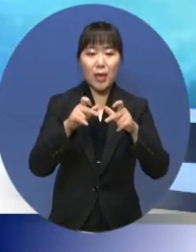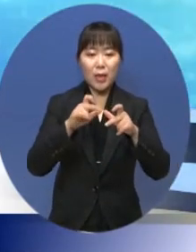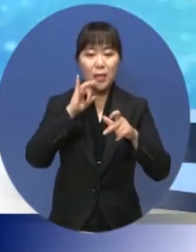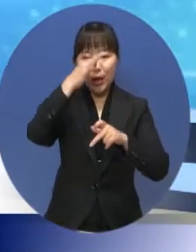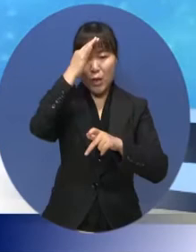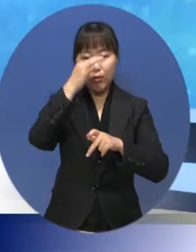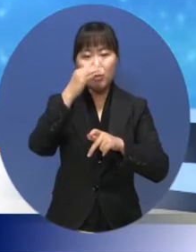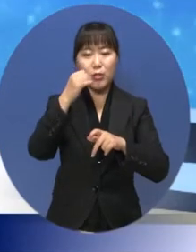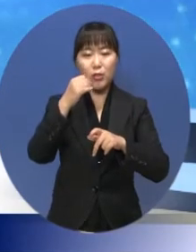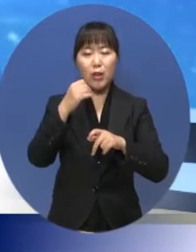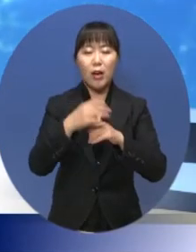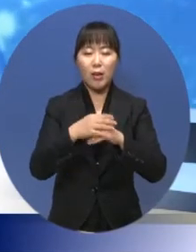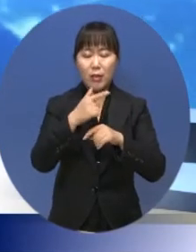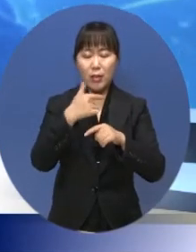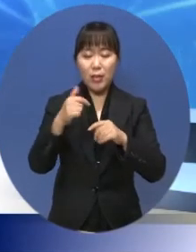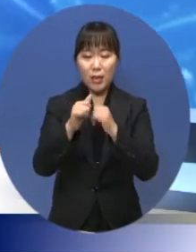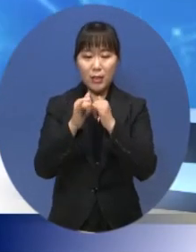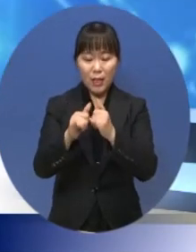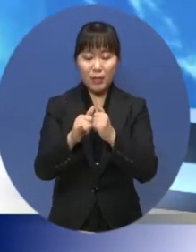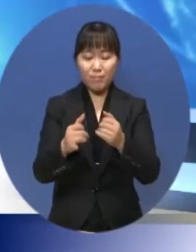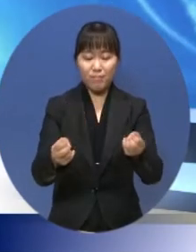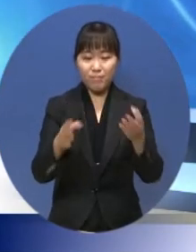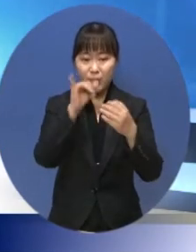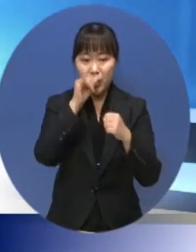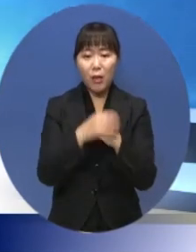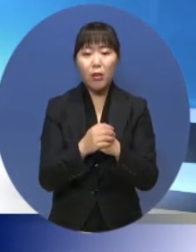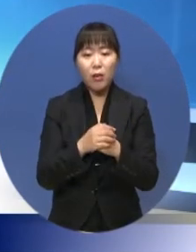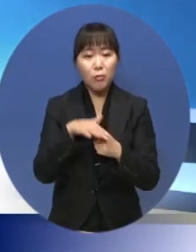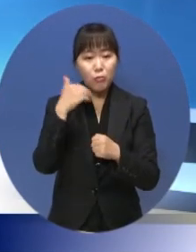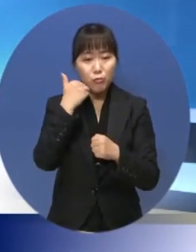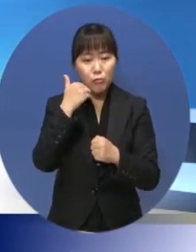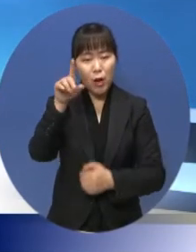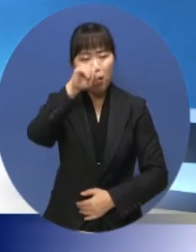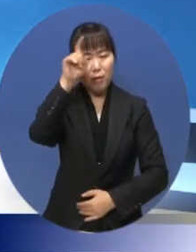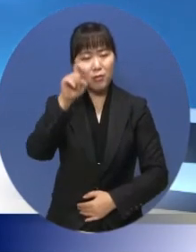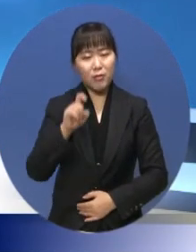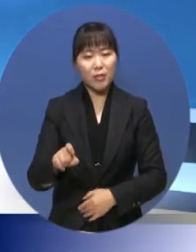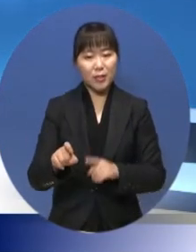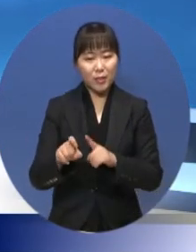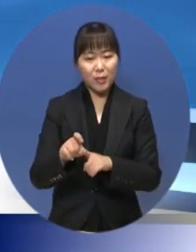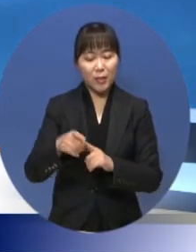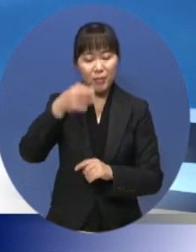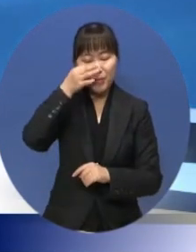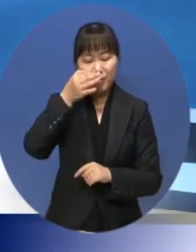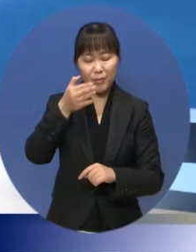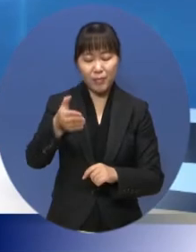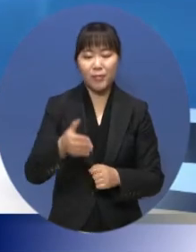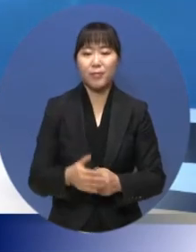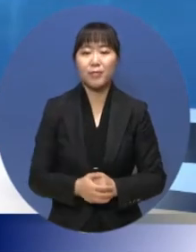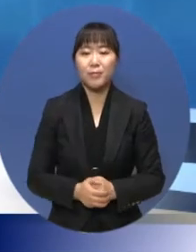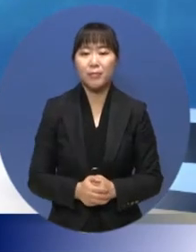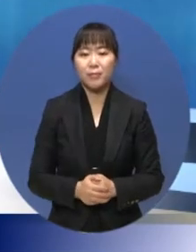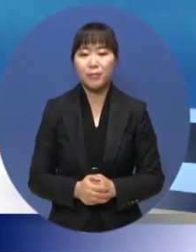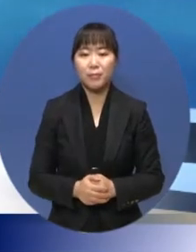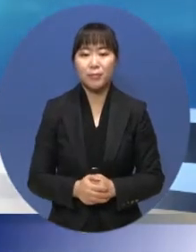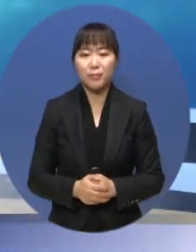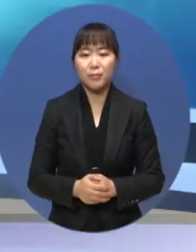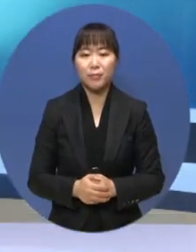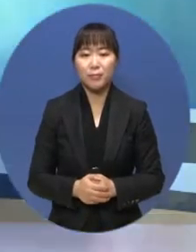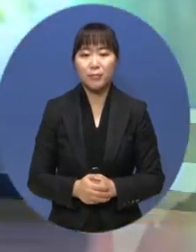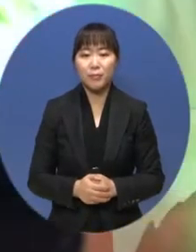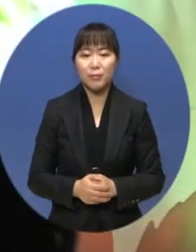예술대상 시상식이 열렸습니다. 영예의 대상 주인공은 누가 됐을까요? 보도에 김민재 기자입니다.